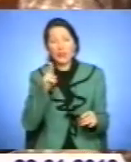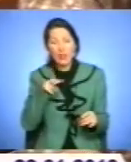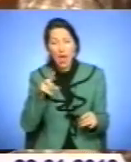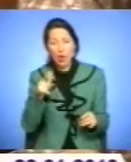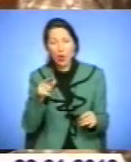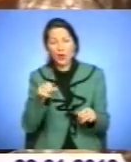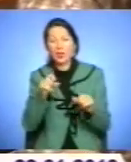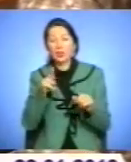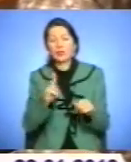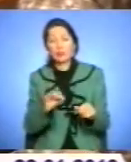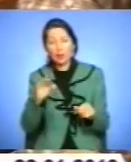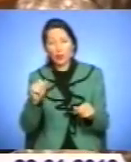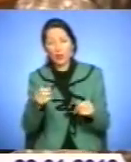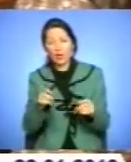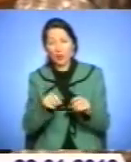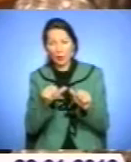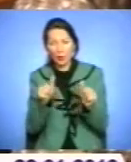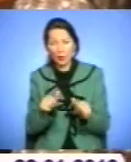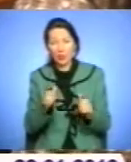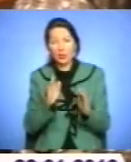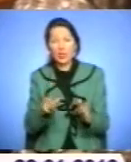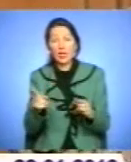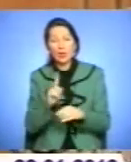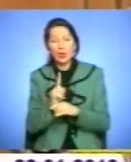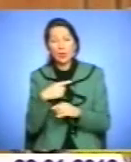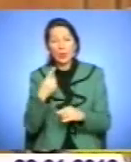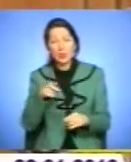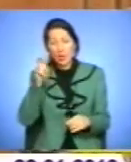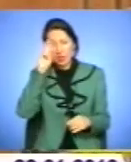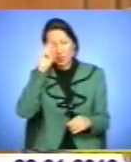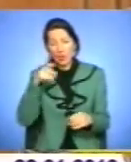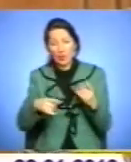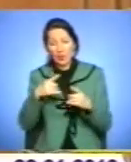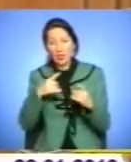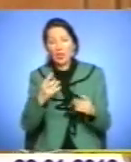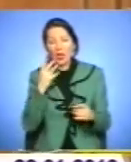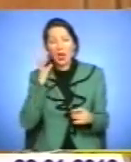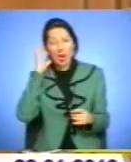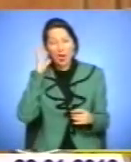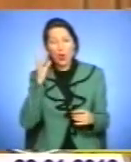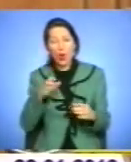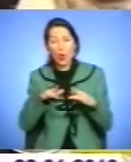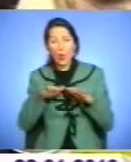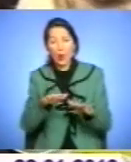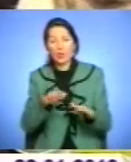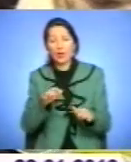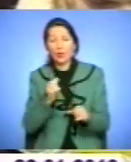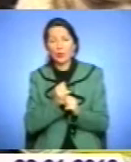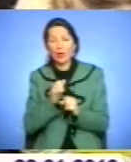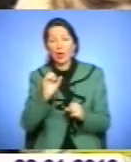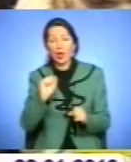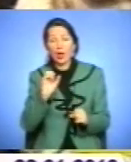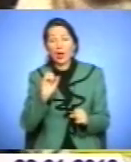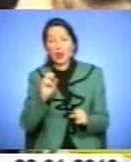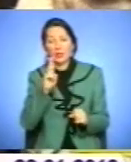Серед місцевих телеканалів лише Тернопільська обласна державна телерадіокомпанія мовить у цифровому стандарті. Вже рік телеканал спільно з оператором